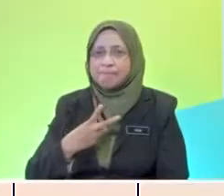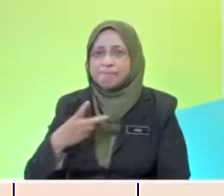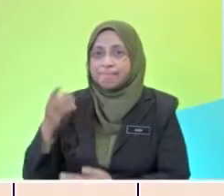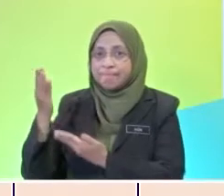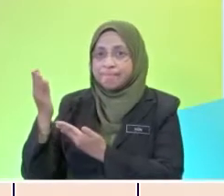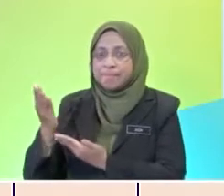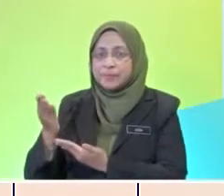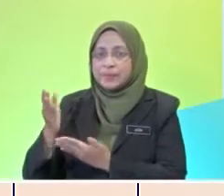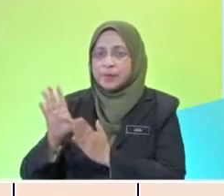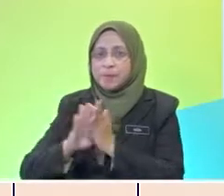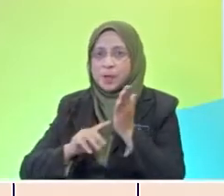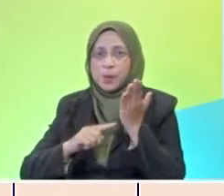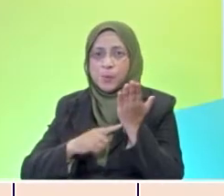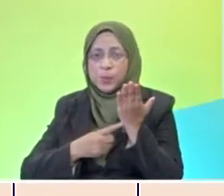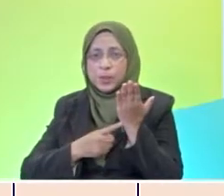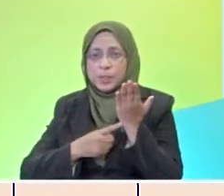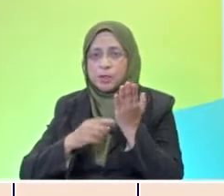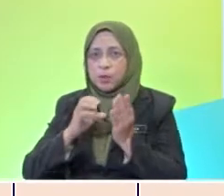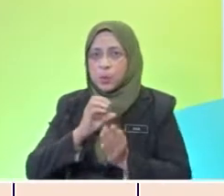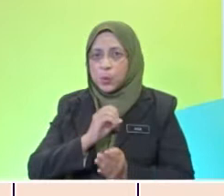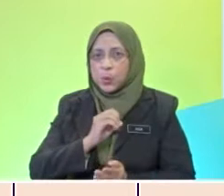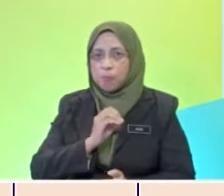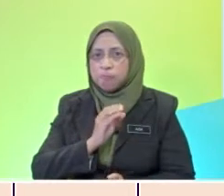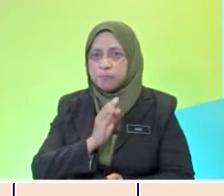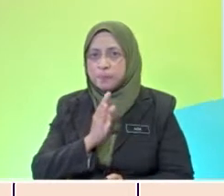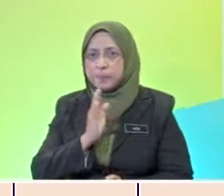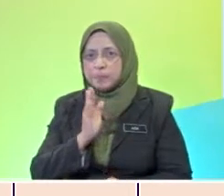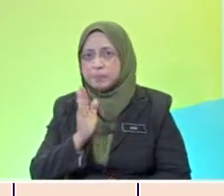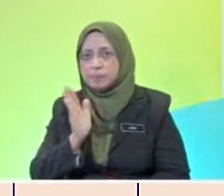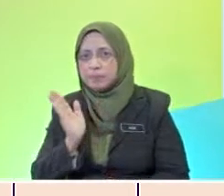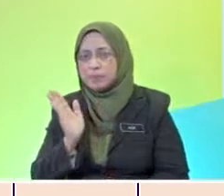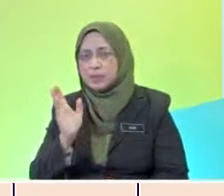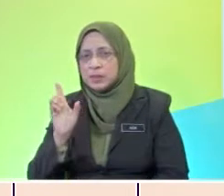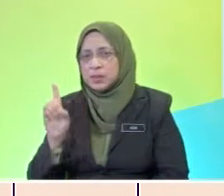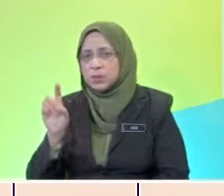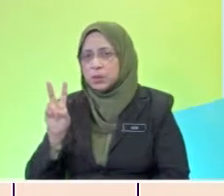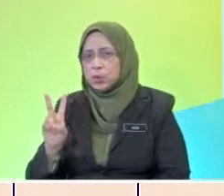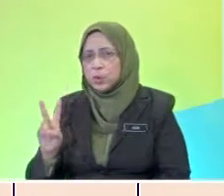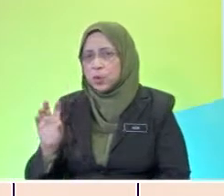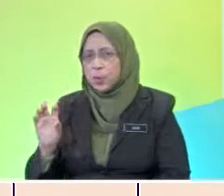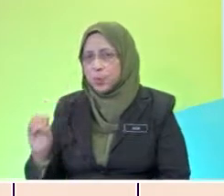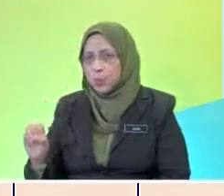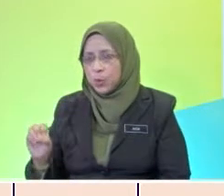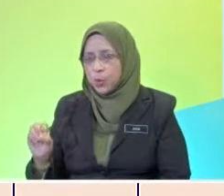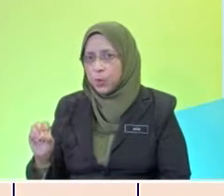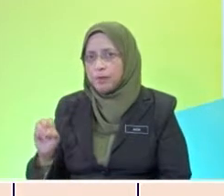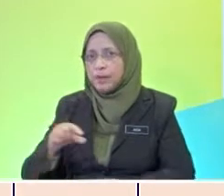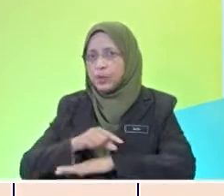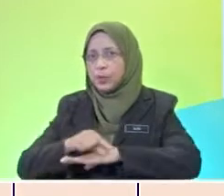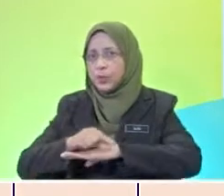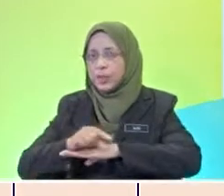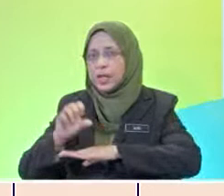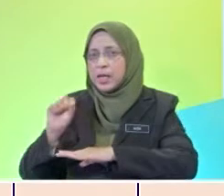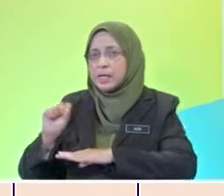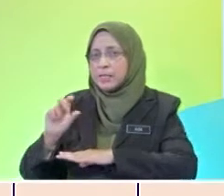Bermula daripada sifar sehinggalah 120 darjah yang berada di dalam skala dalam. Yang berada di